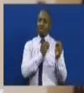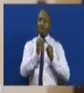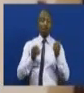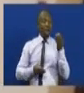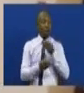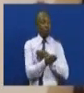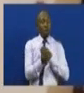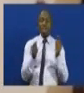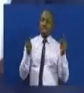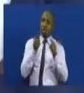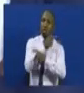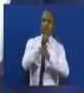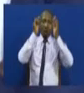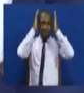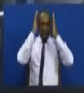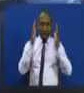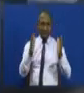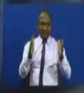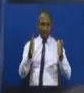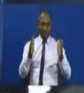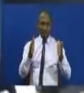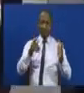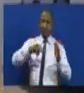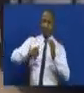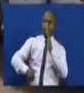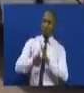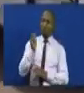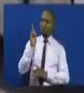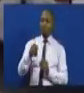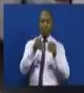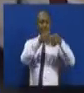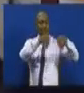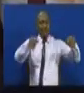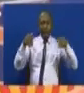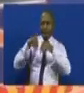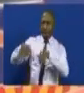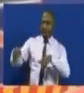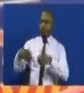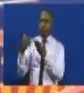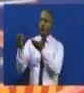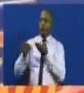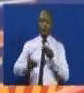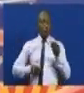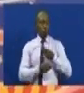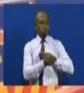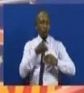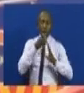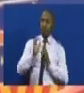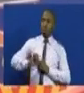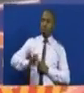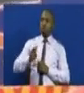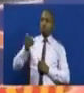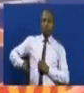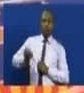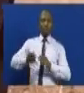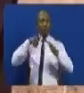ni kinyume na maadili. Viongozi walioko mipakani ambao wanapokea rushwa ili kuweza kuwaruhusu wageni kuingia nchini